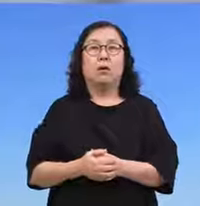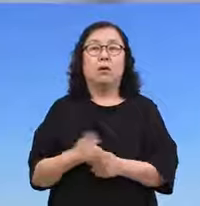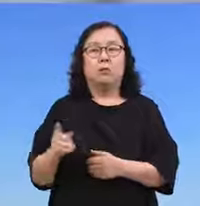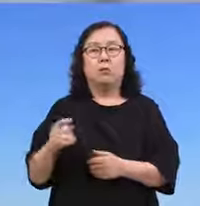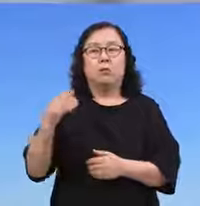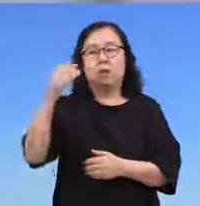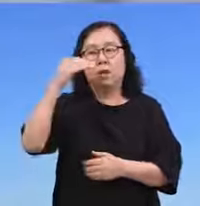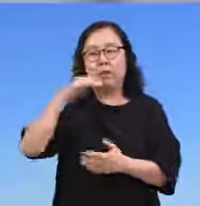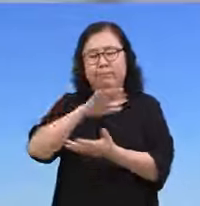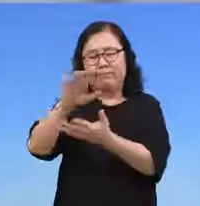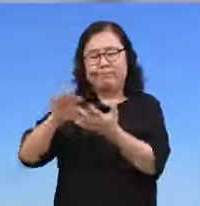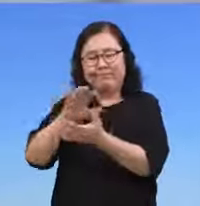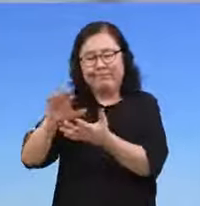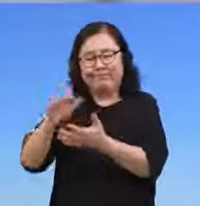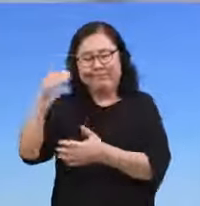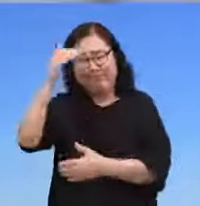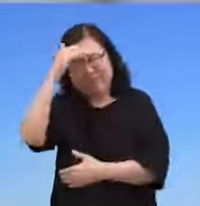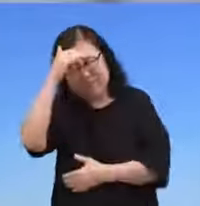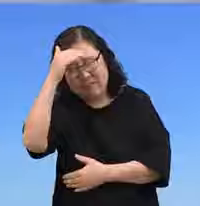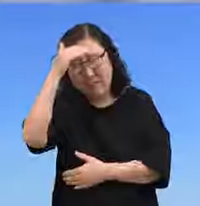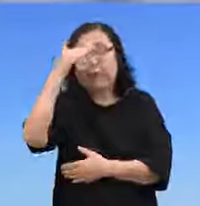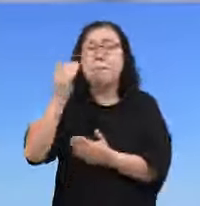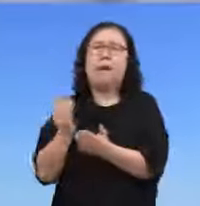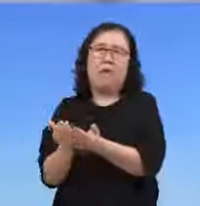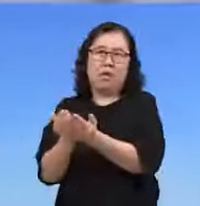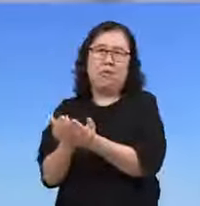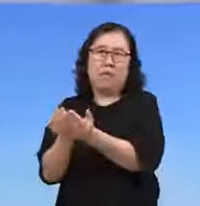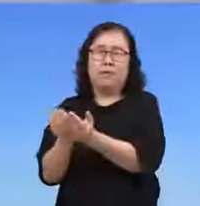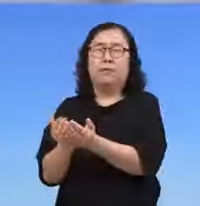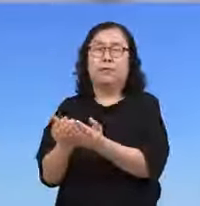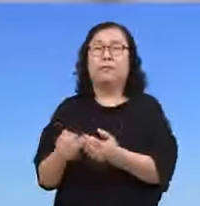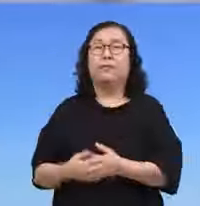않는다. 그 유람선입니다. 하루 잘 놀았겠죠.